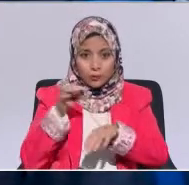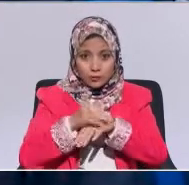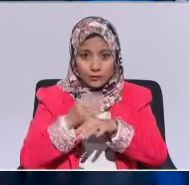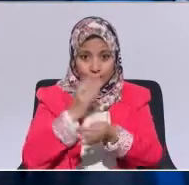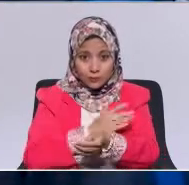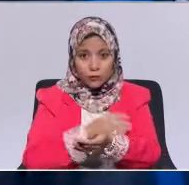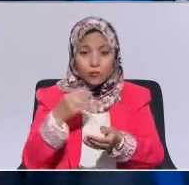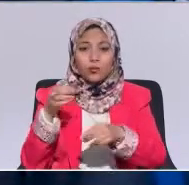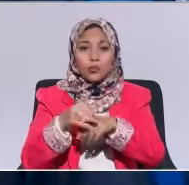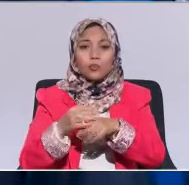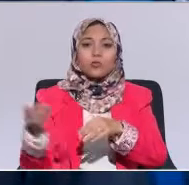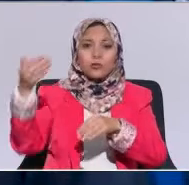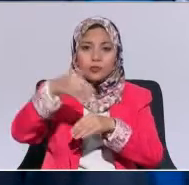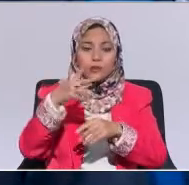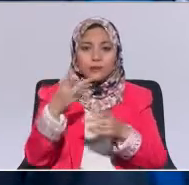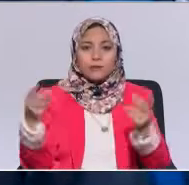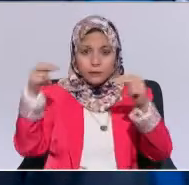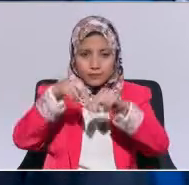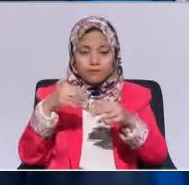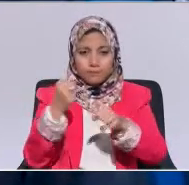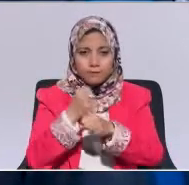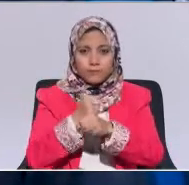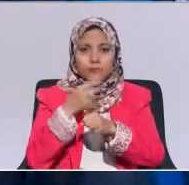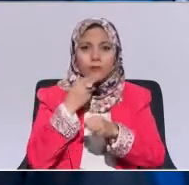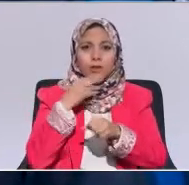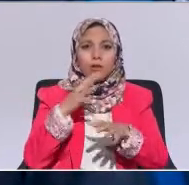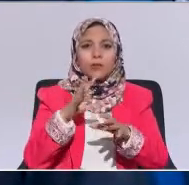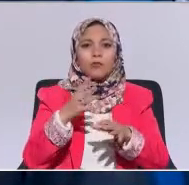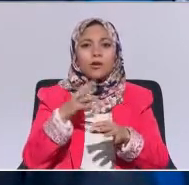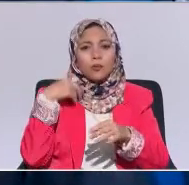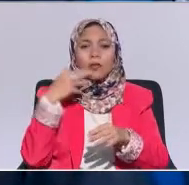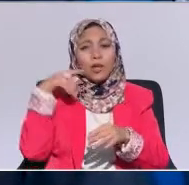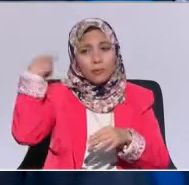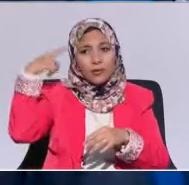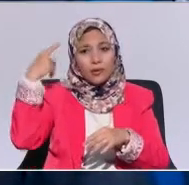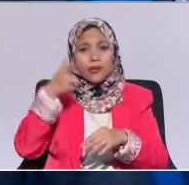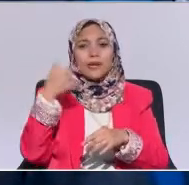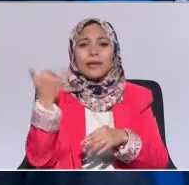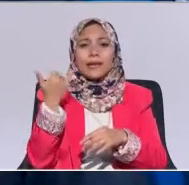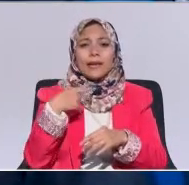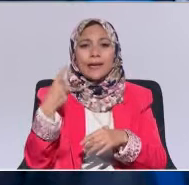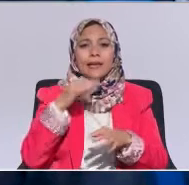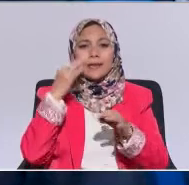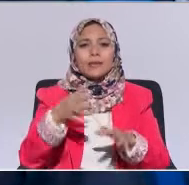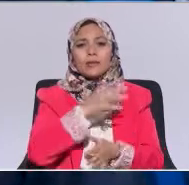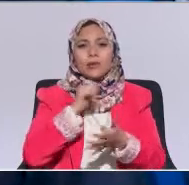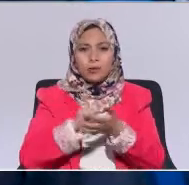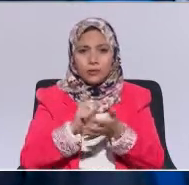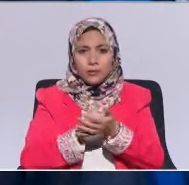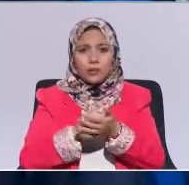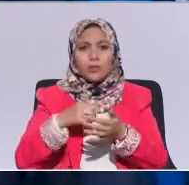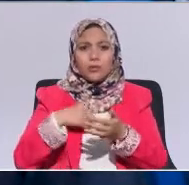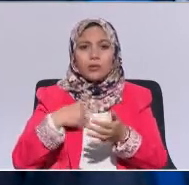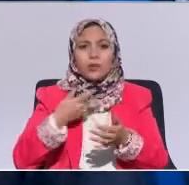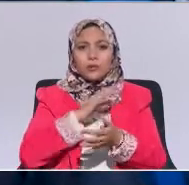قبل أحمد بفترة، وأحمد كان يعني متخيل إن الموضوع هيعدي بسهولة ويعدي في البيت، وأنا كمان